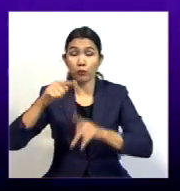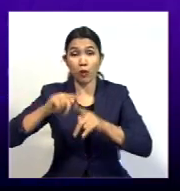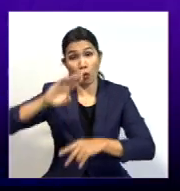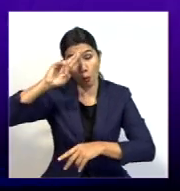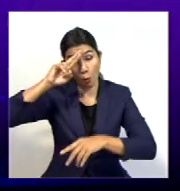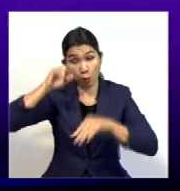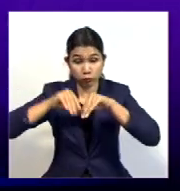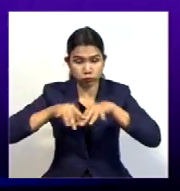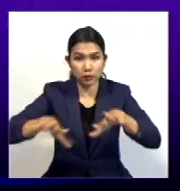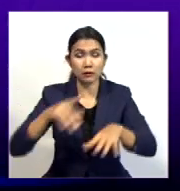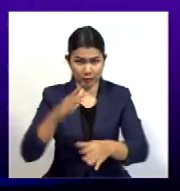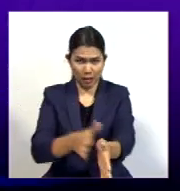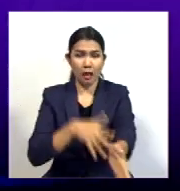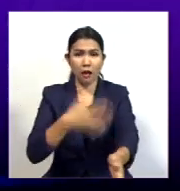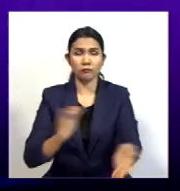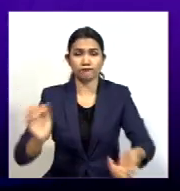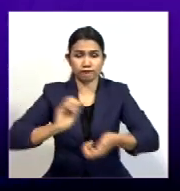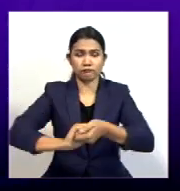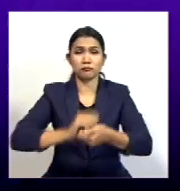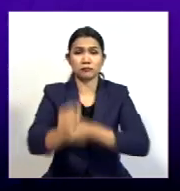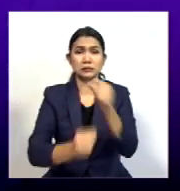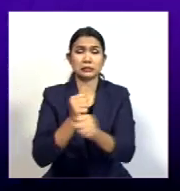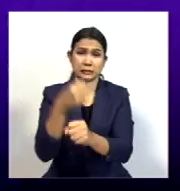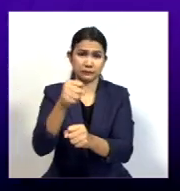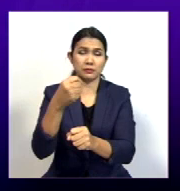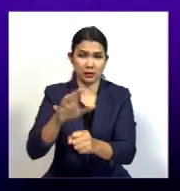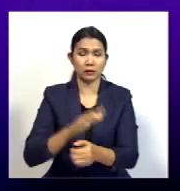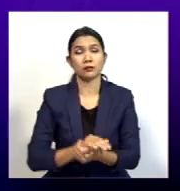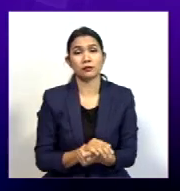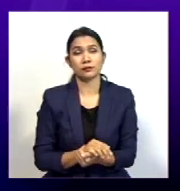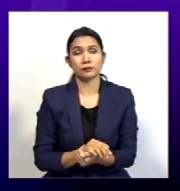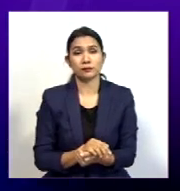10ปีแล้วนะครับแล้วก็ในขณะเดียวกันก็